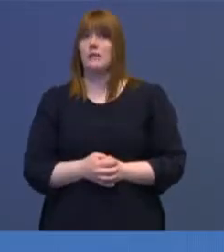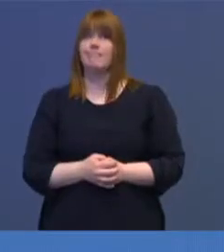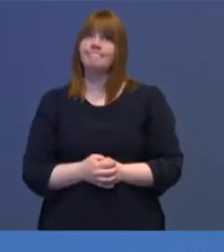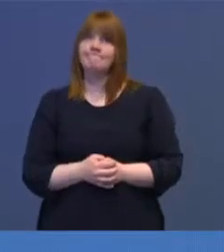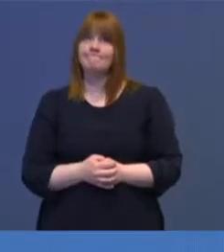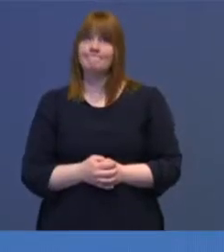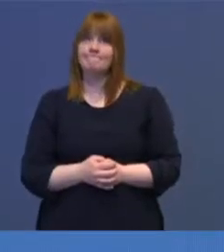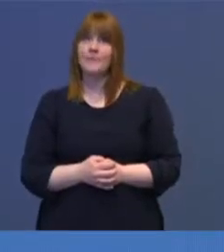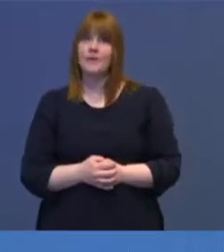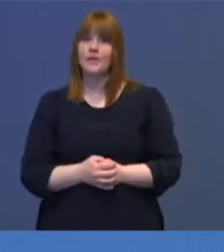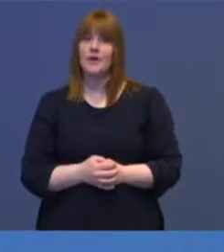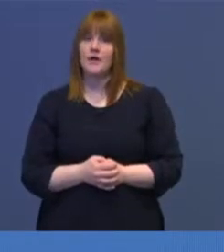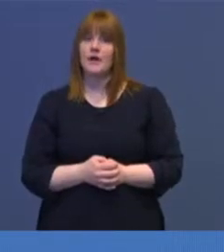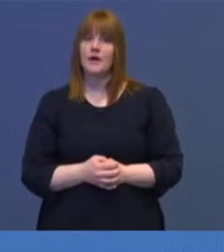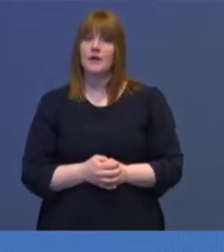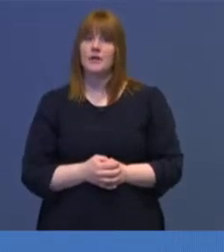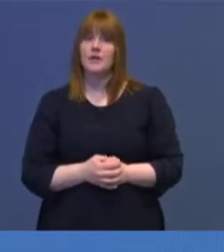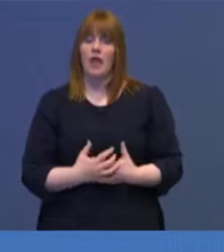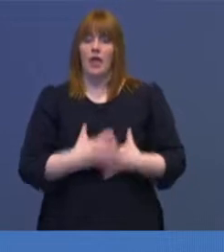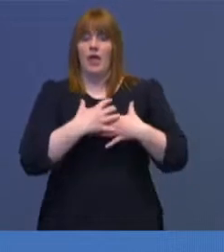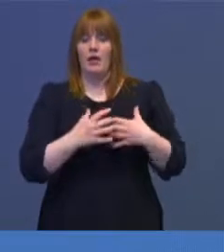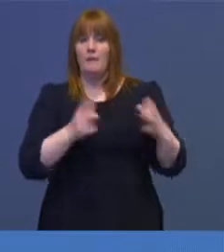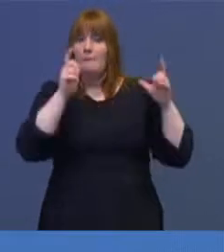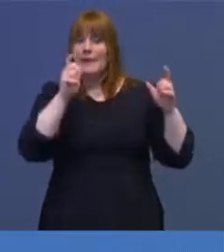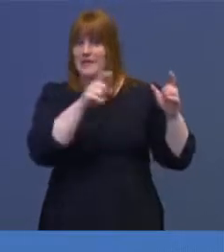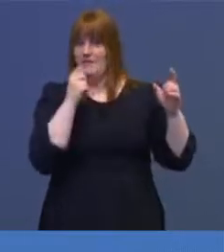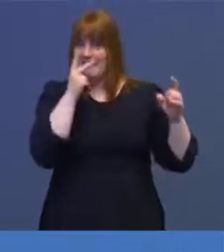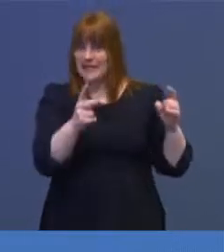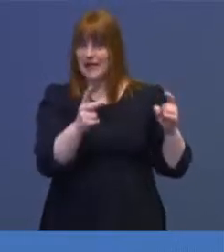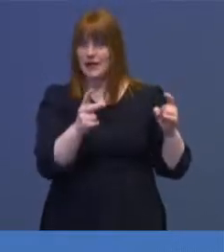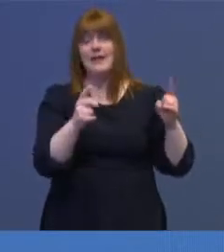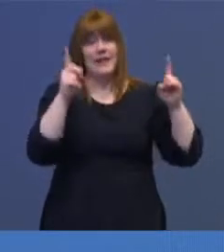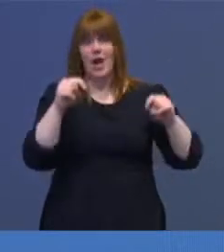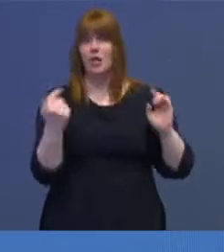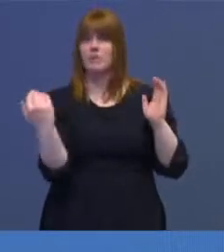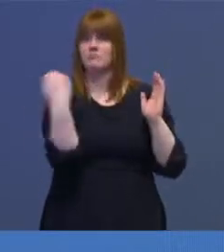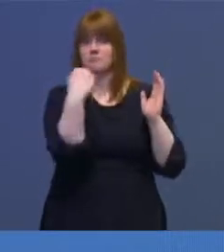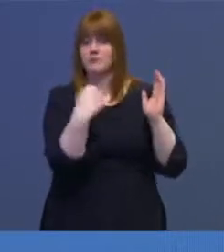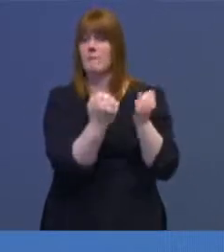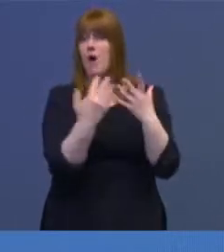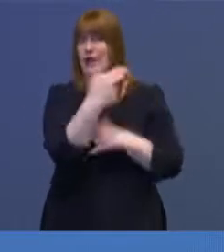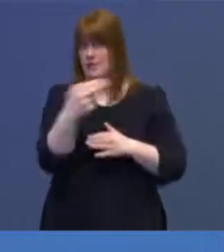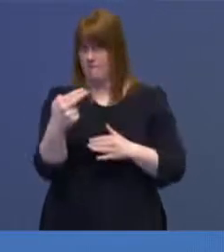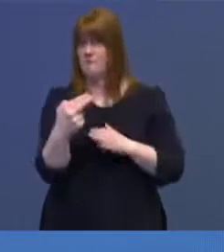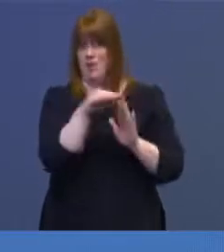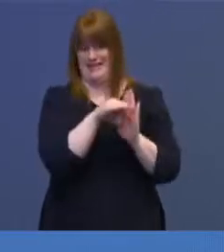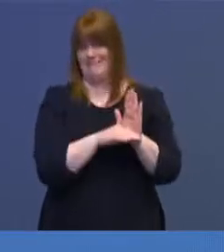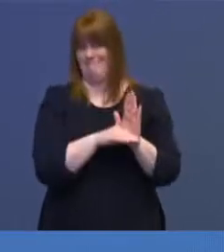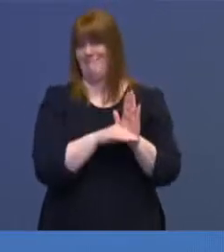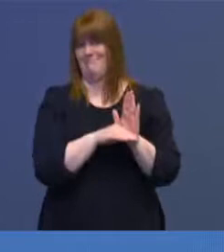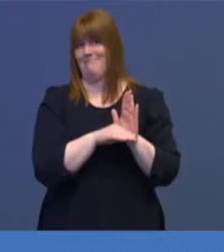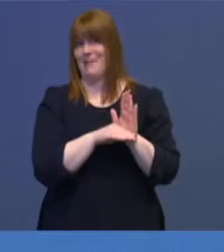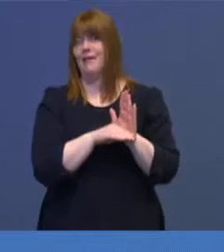de opprørende bildene vi ser. Så jeg kan legge mange navn på den listen. La meg si det på denne måten. Det som